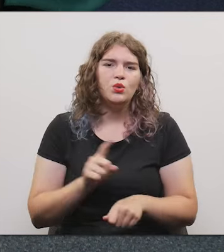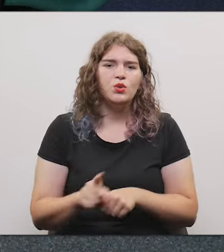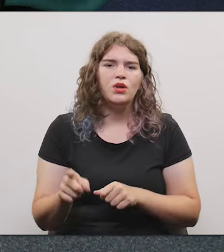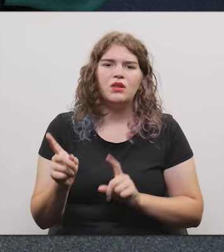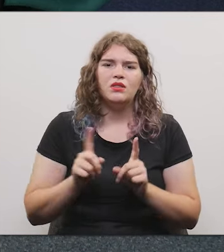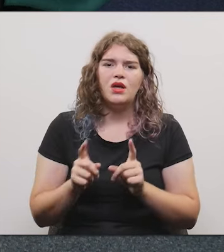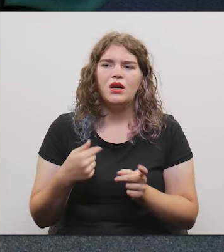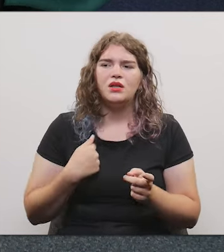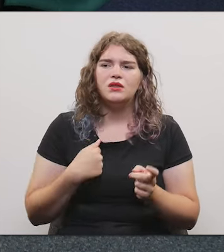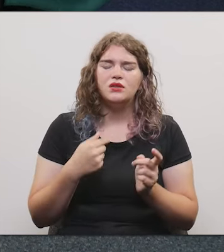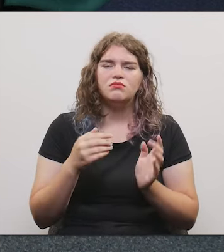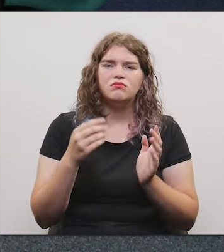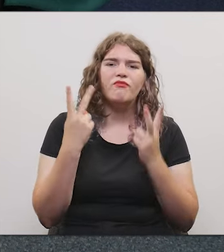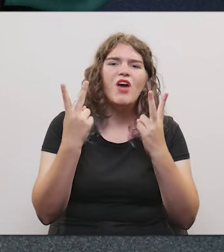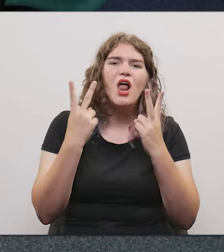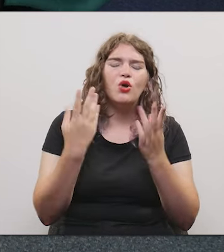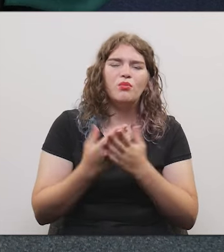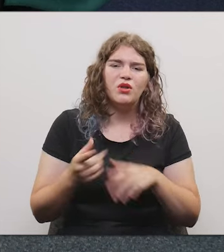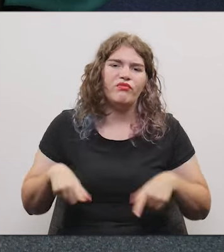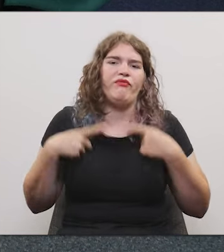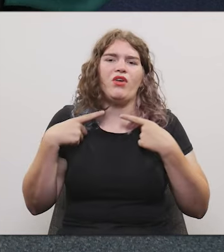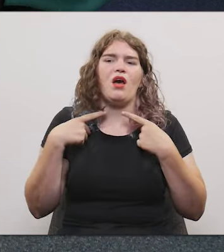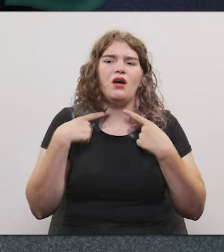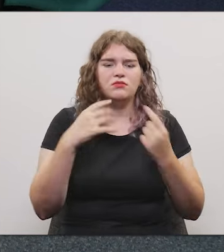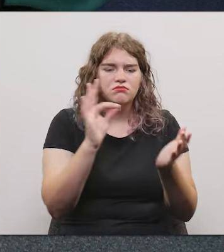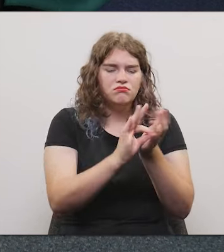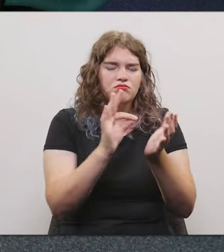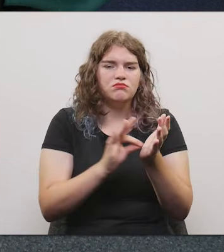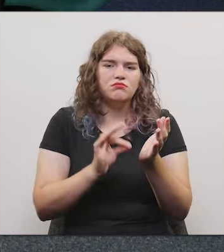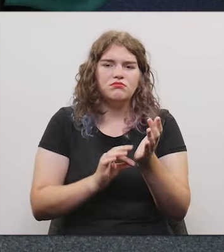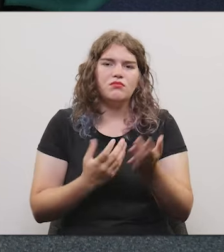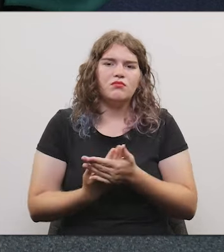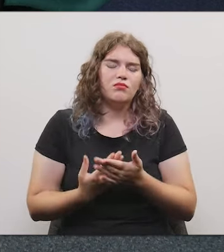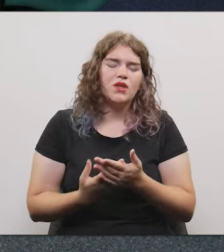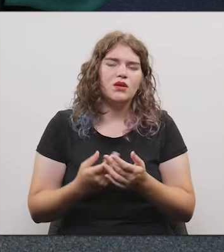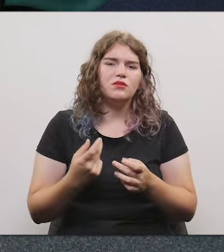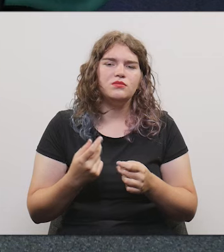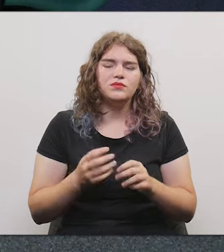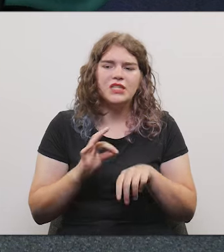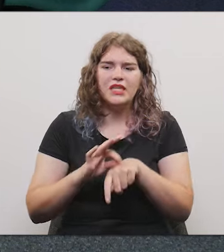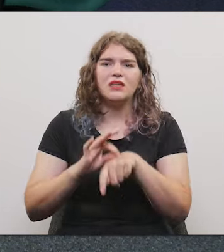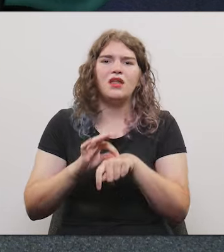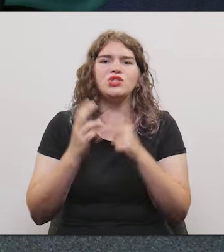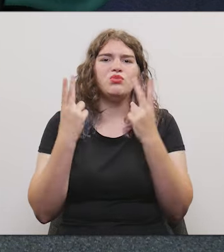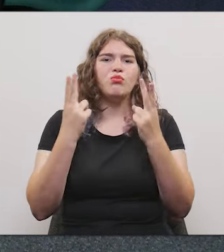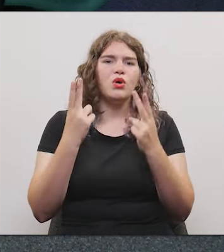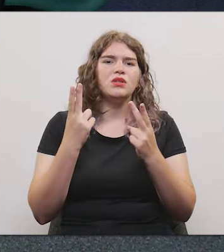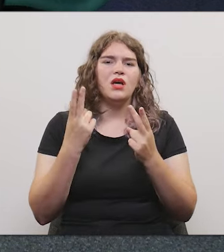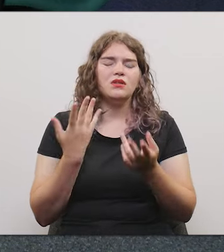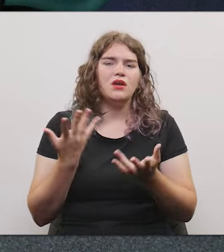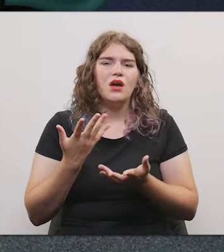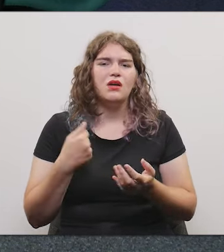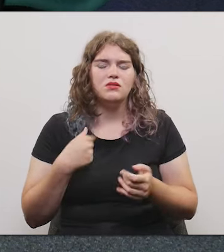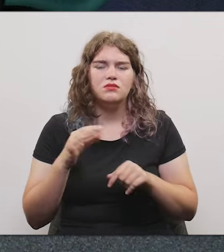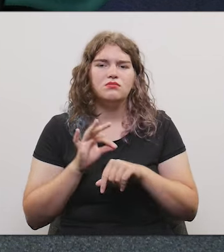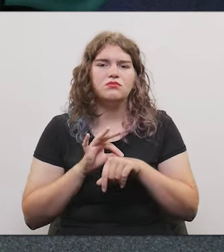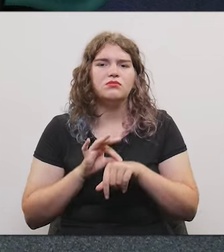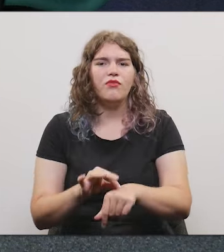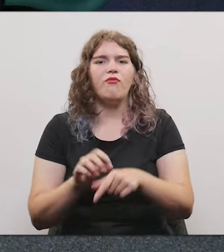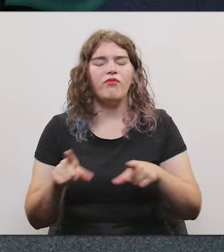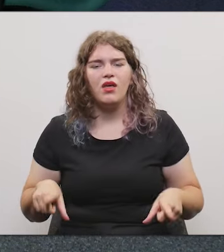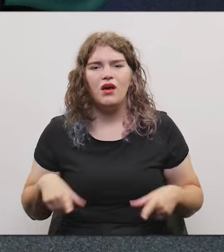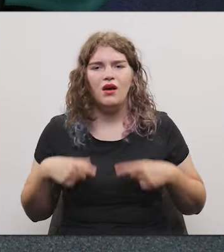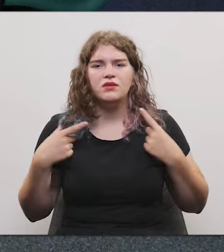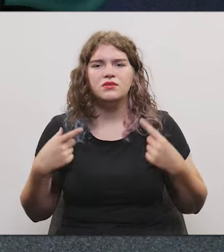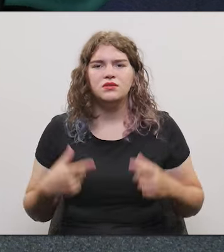răspunsuri, dar ne dă principii de viață. Ne dă acele ghidaje după